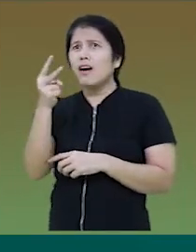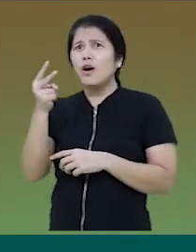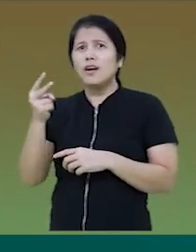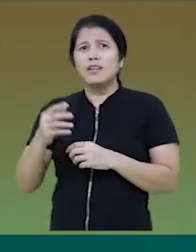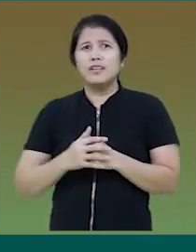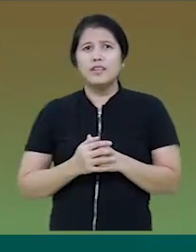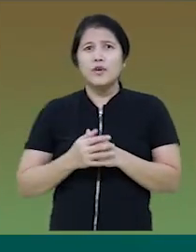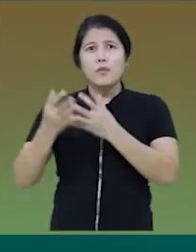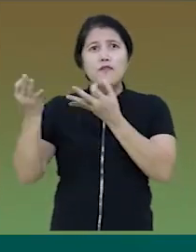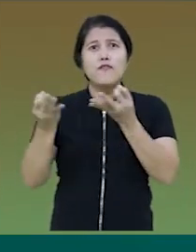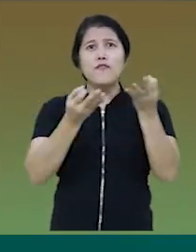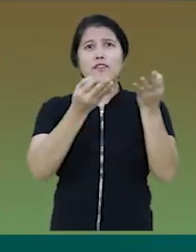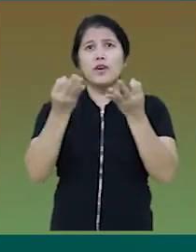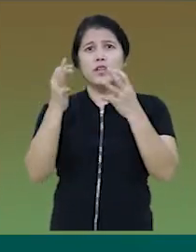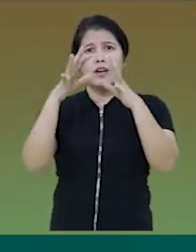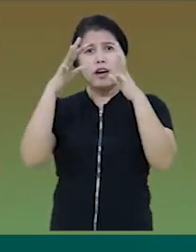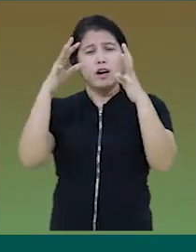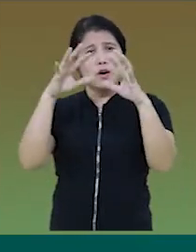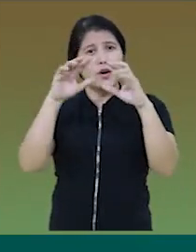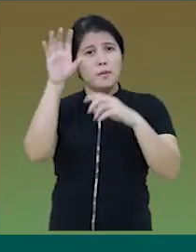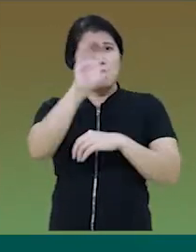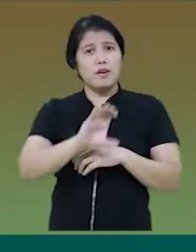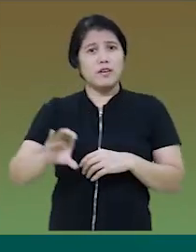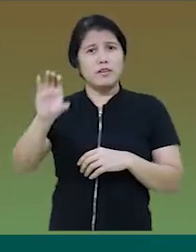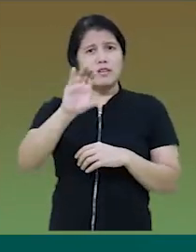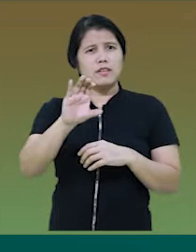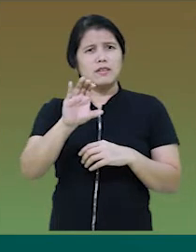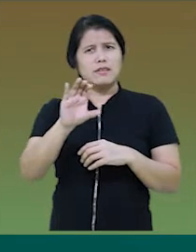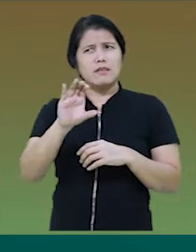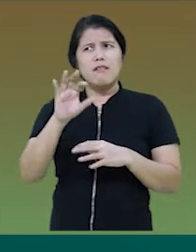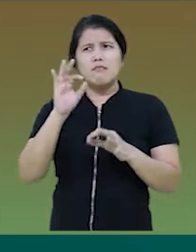bilog? Kung hindi ako nagkakamali,